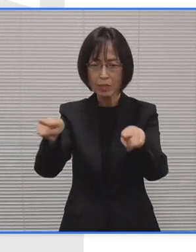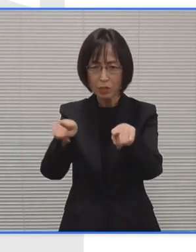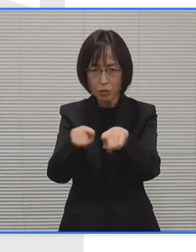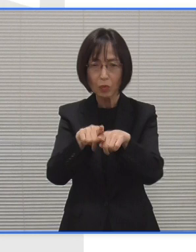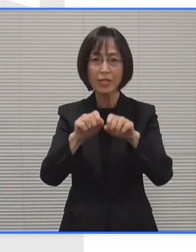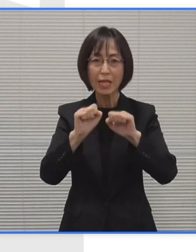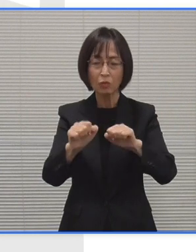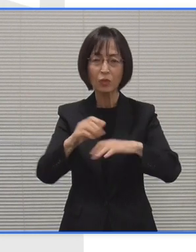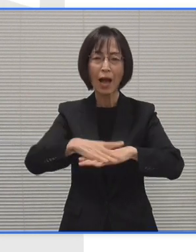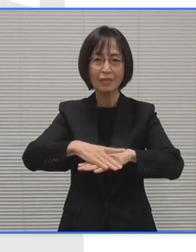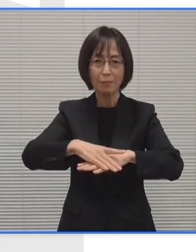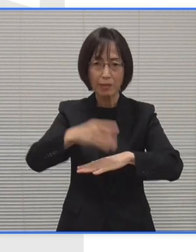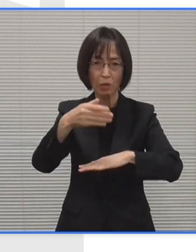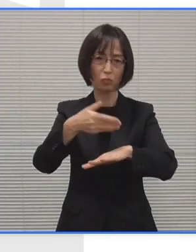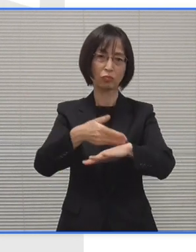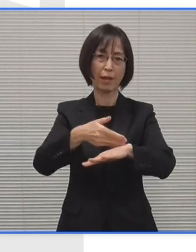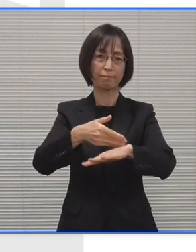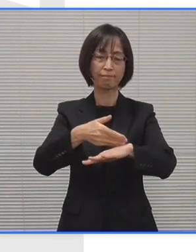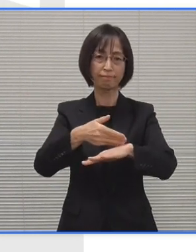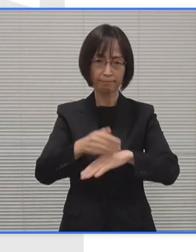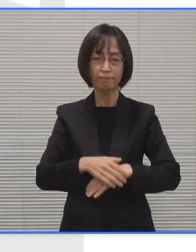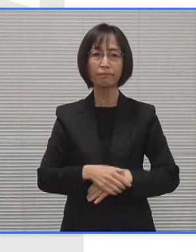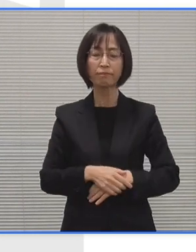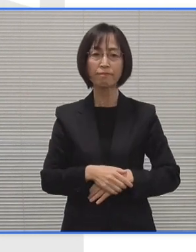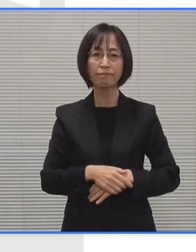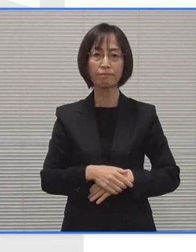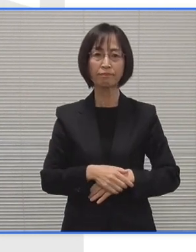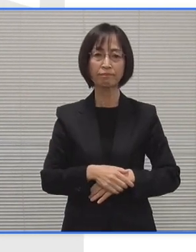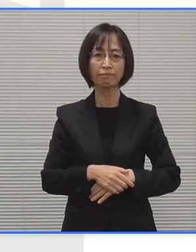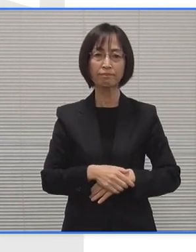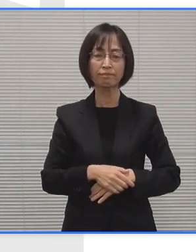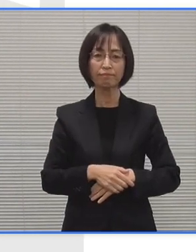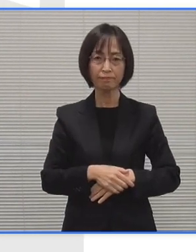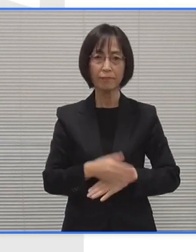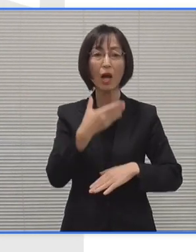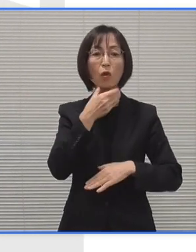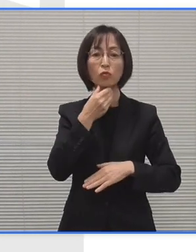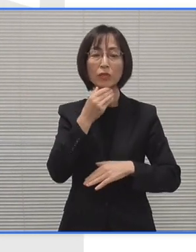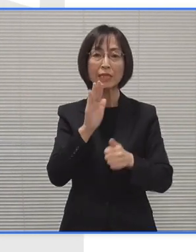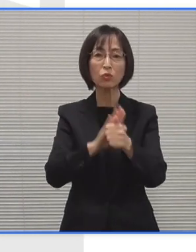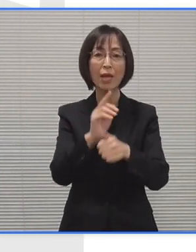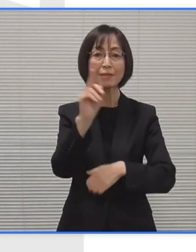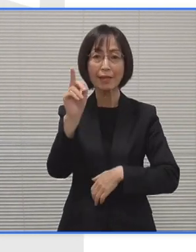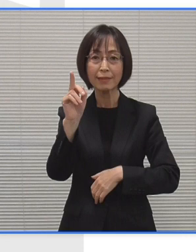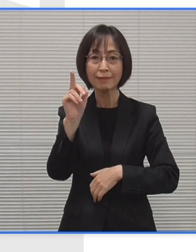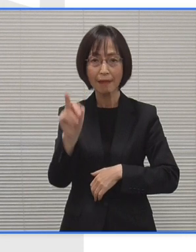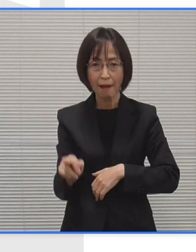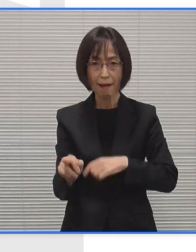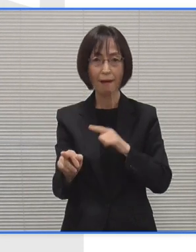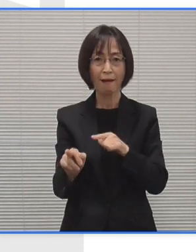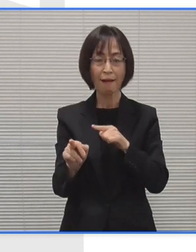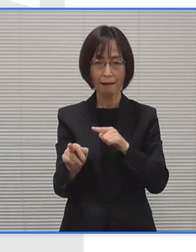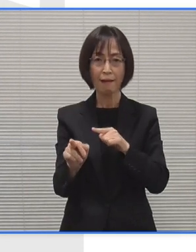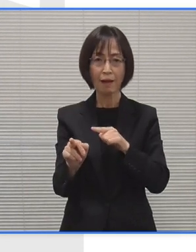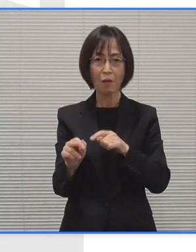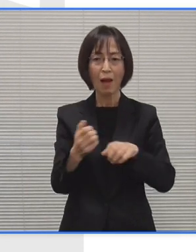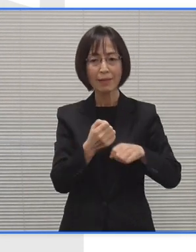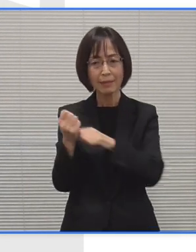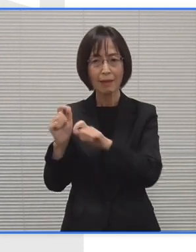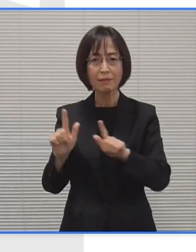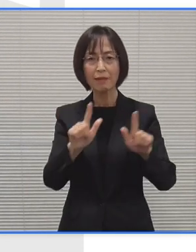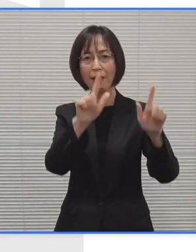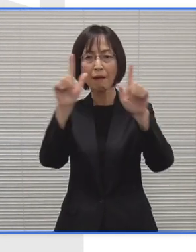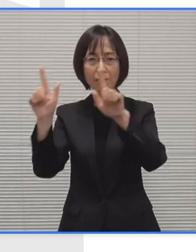めての訓練になります。で、福祉救援センターのっていうのが避難生活